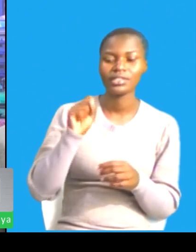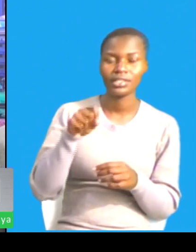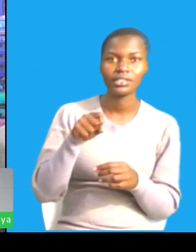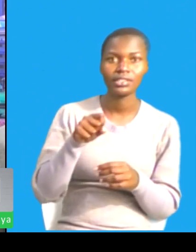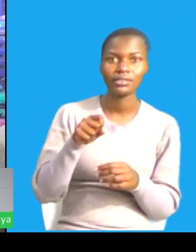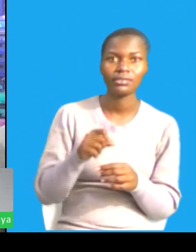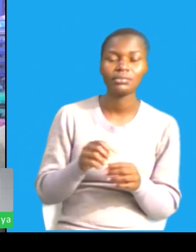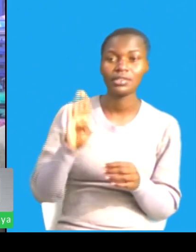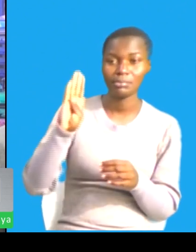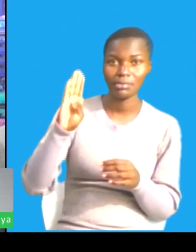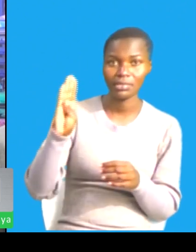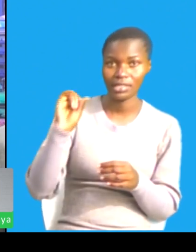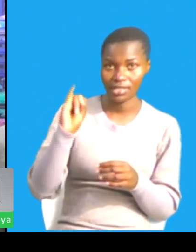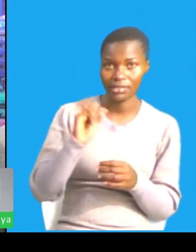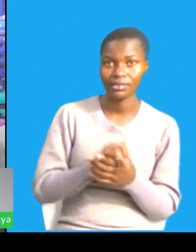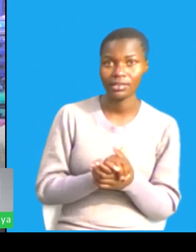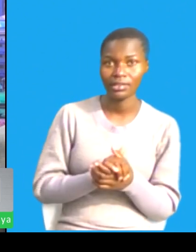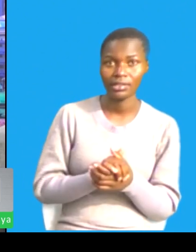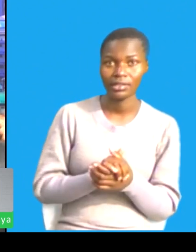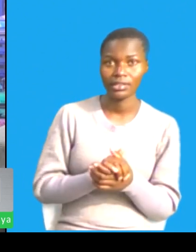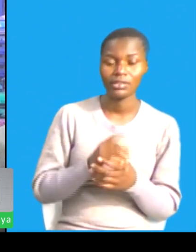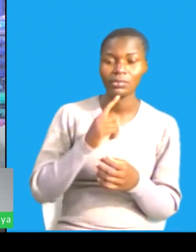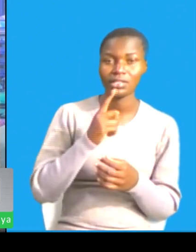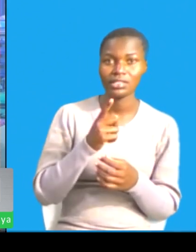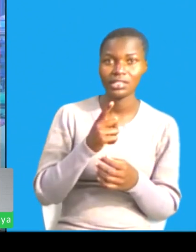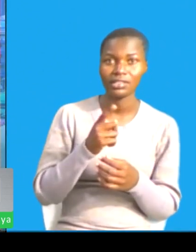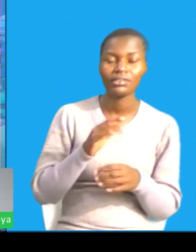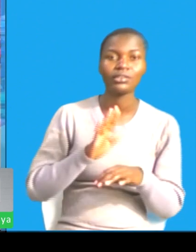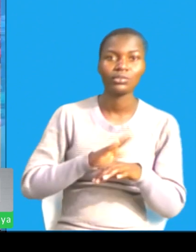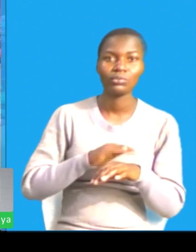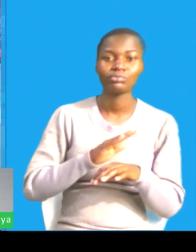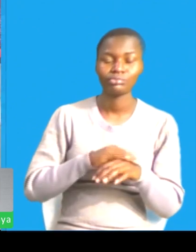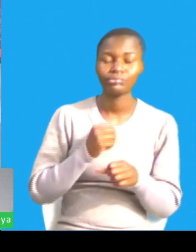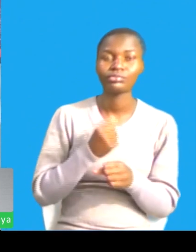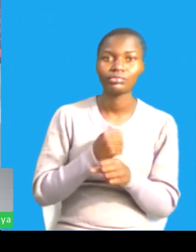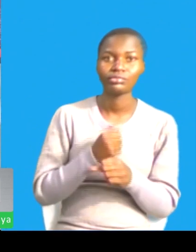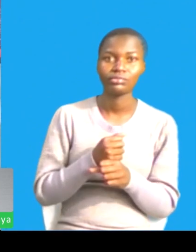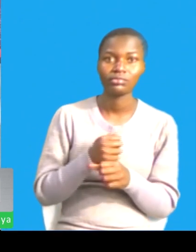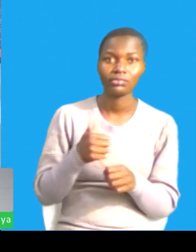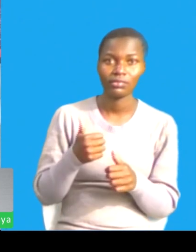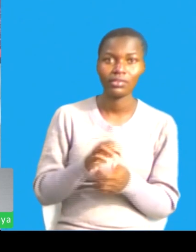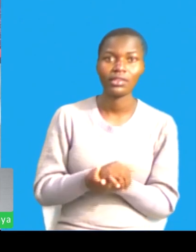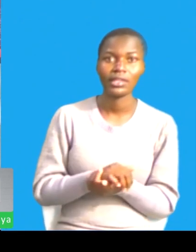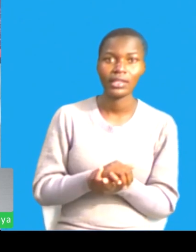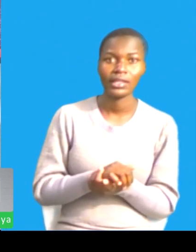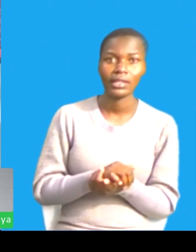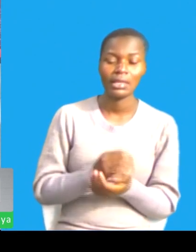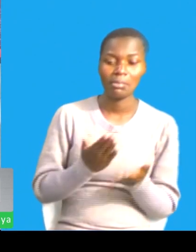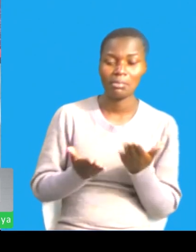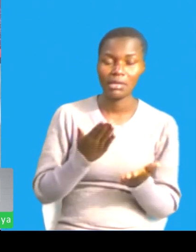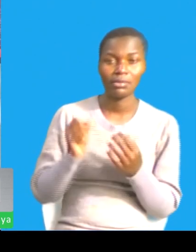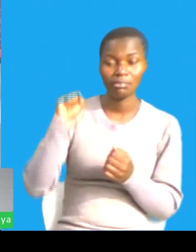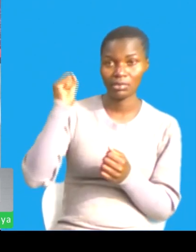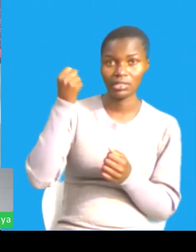BBI. Right. BBI as much as wanasema kulikuwa na vitu mzuri na kulikuwa na vitu pia maybe ni za kisiasa. Right. So hapo